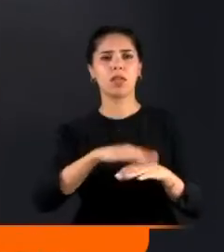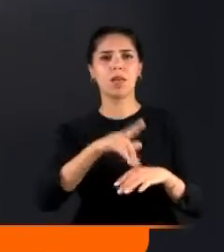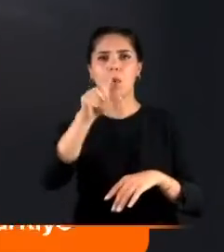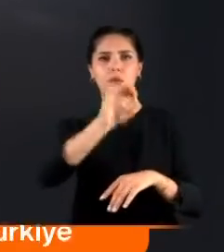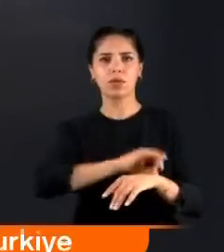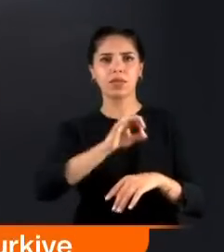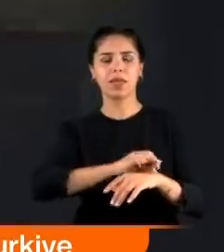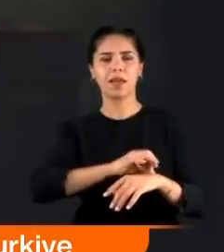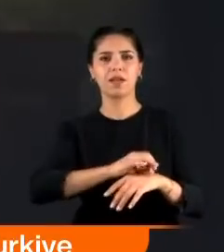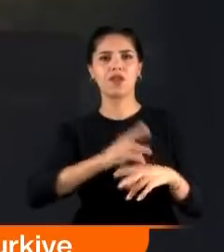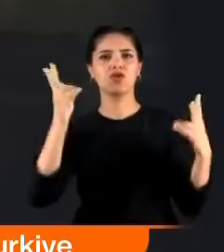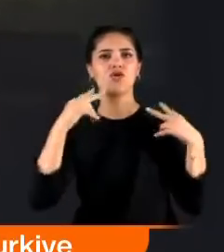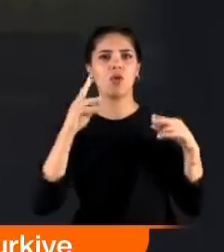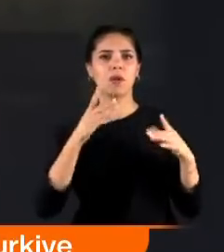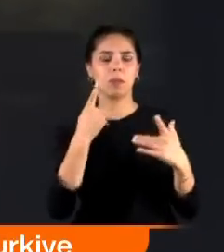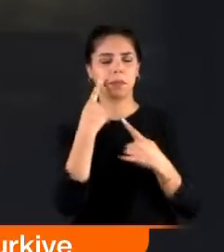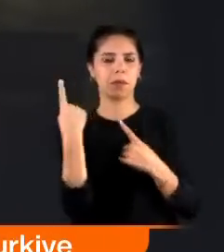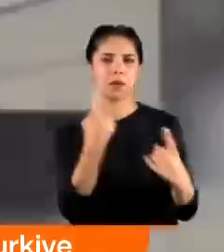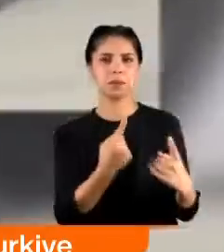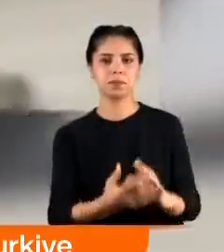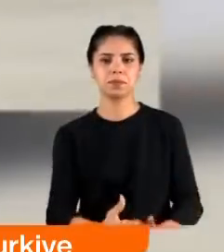bir gövde gösterisi gibiydi.